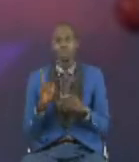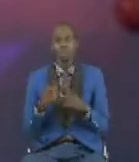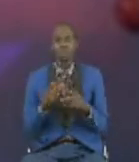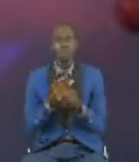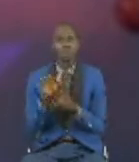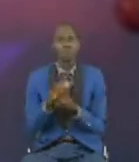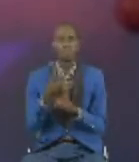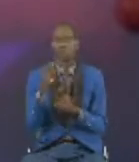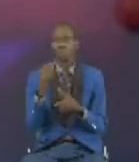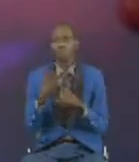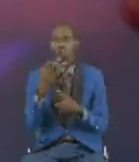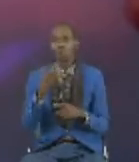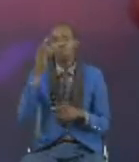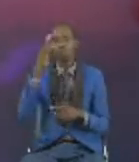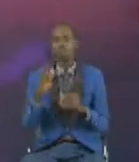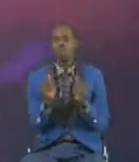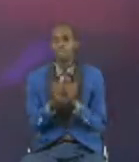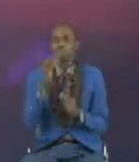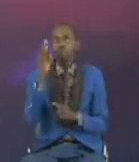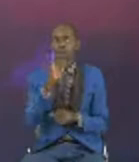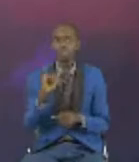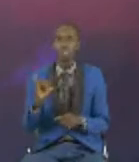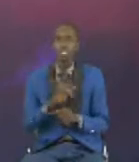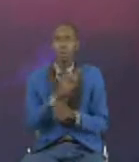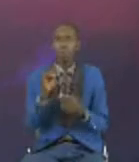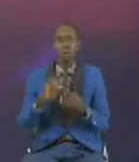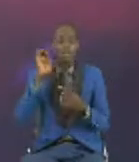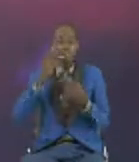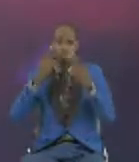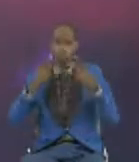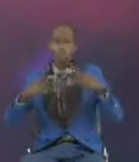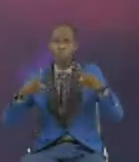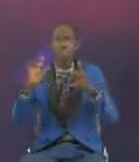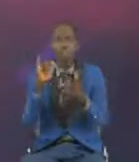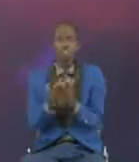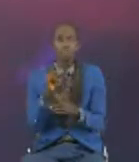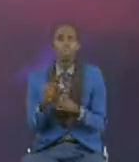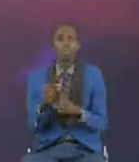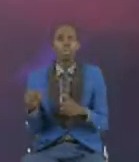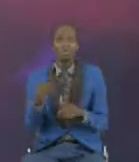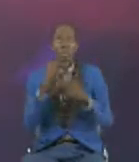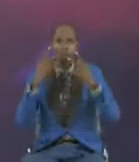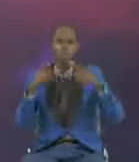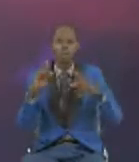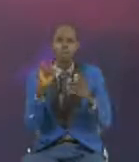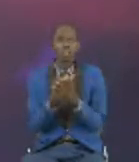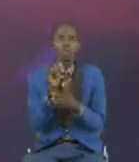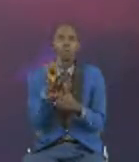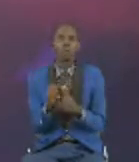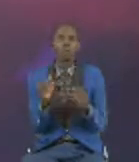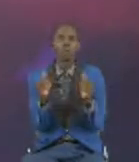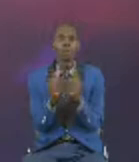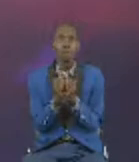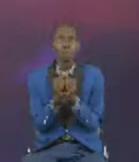la grâce d'accomplir la parole de Dieu qu'ils prêchaient. Quand ils proclamaient cette parole, ils ont proclamé la parole de